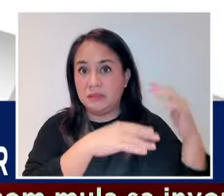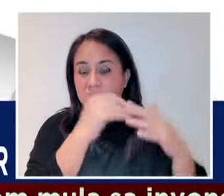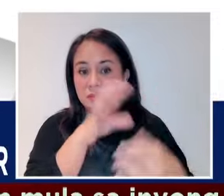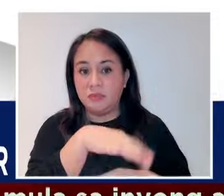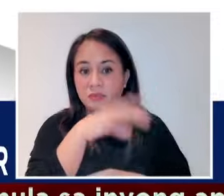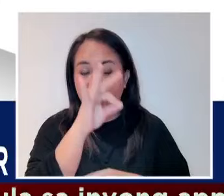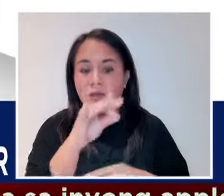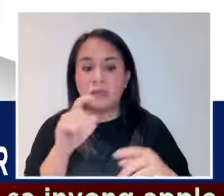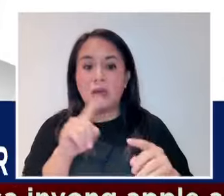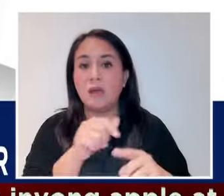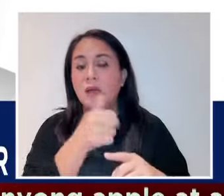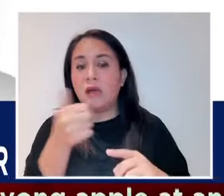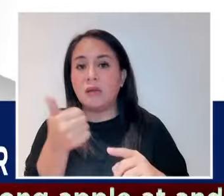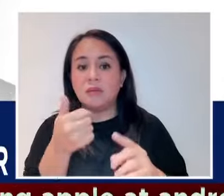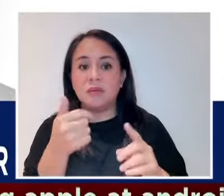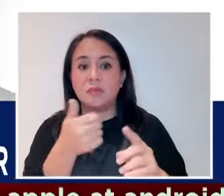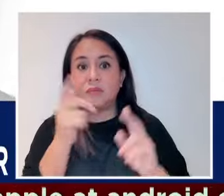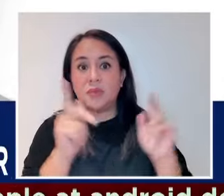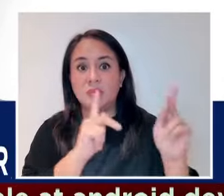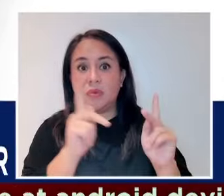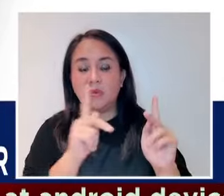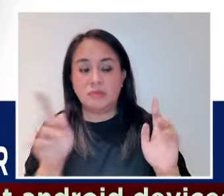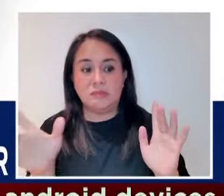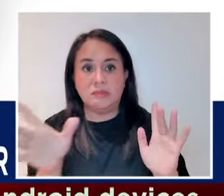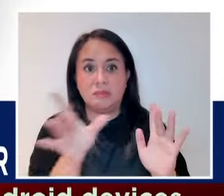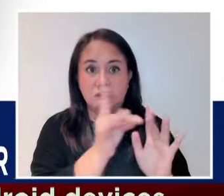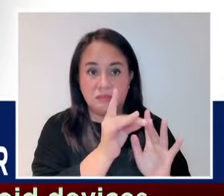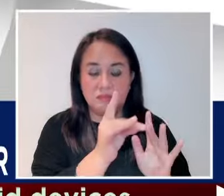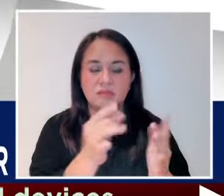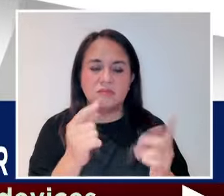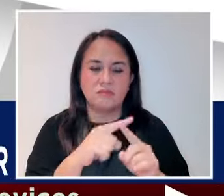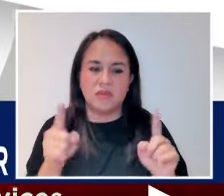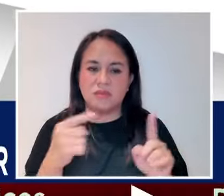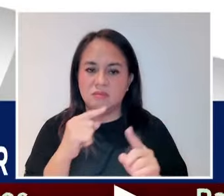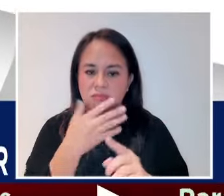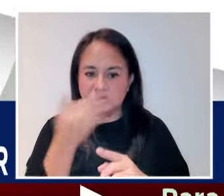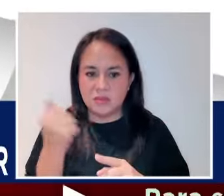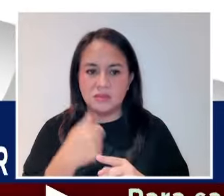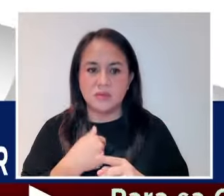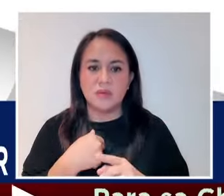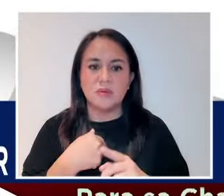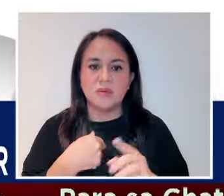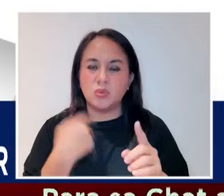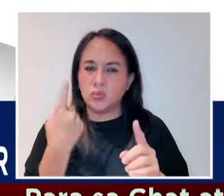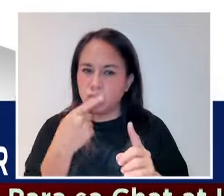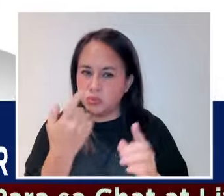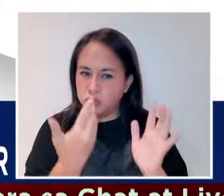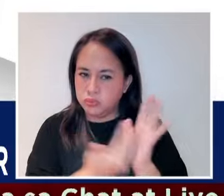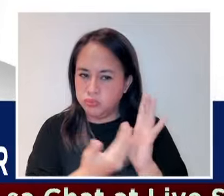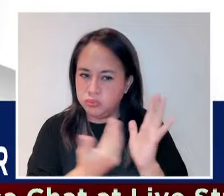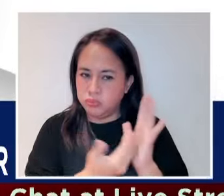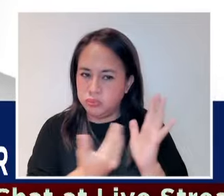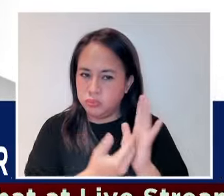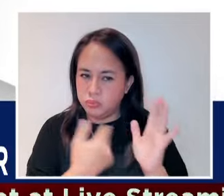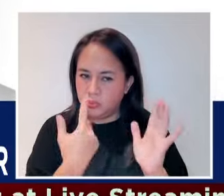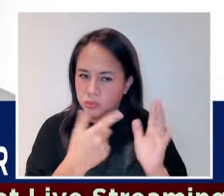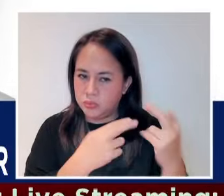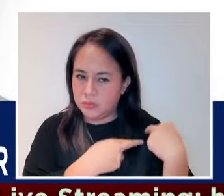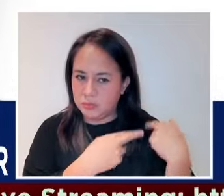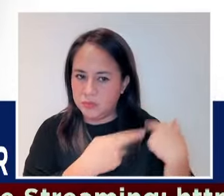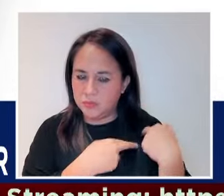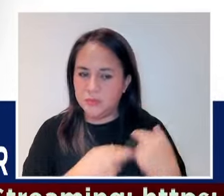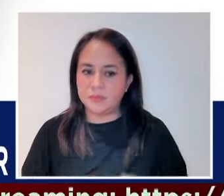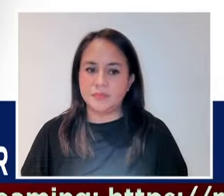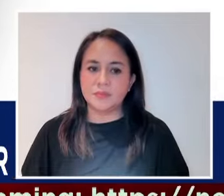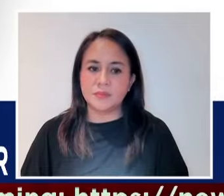ibang mga lugar nang galing ang ibang kaso. Pero siniguro niyang hahabulin ang mga mapatutunayang may pananagutan.